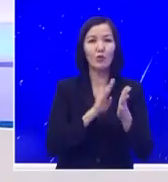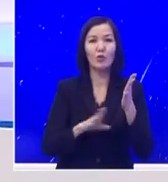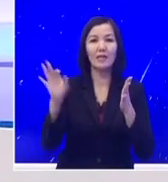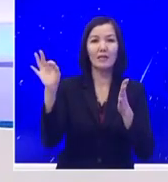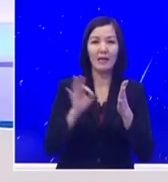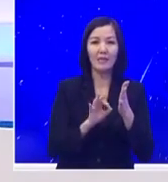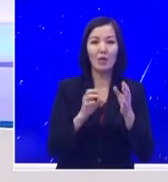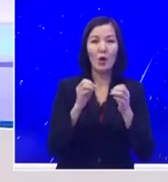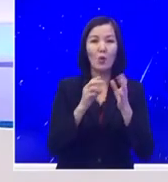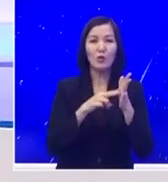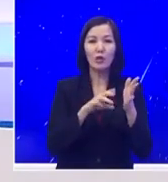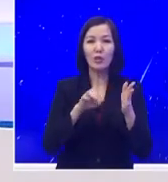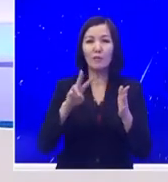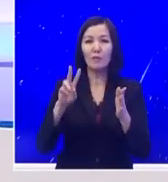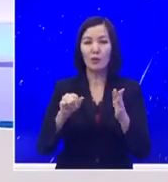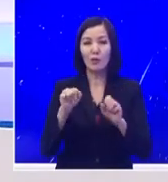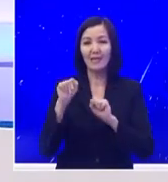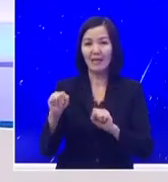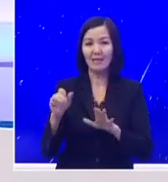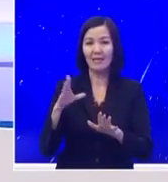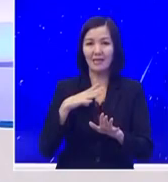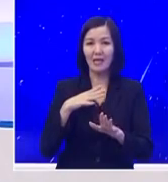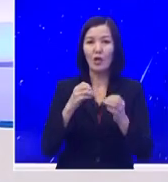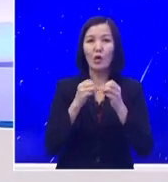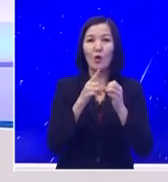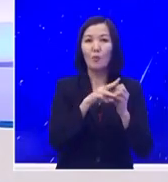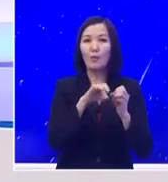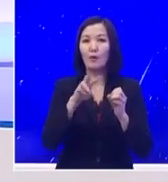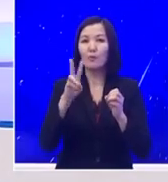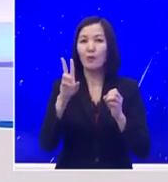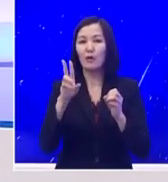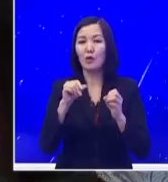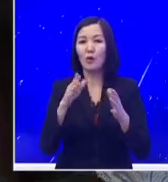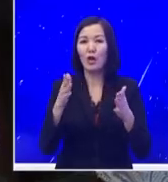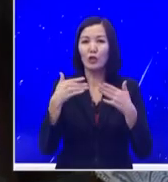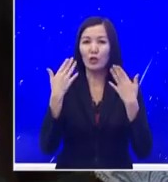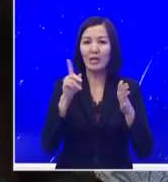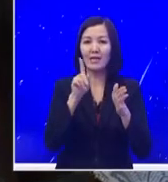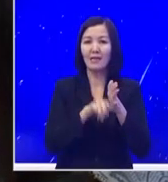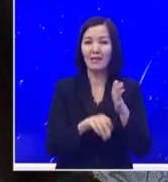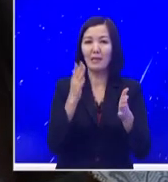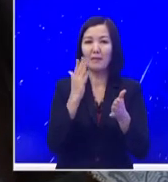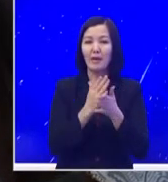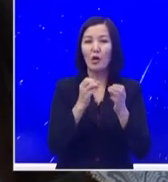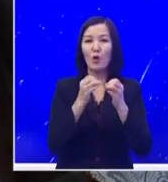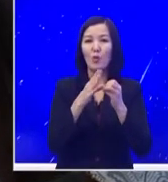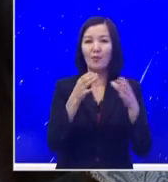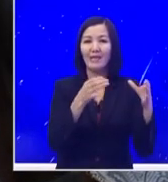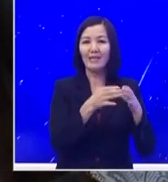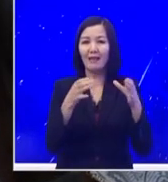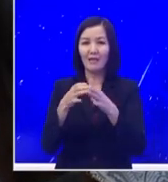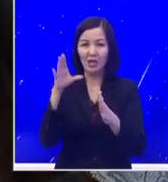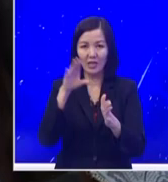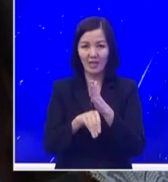90-нан астам пайызы, яғни 17 миллион адам сақтандырылған. Оның 11 миллионға жуығы жеңілдігі бар